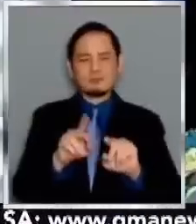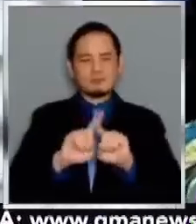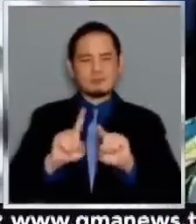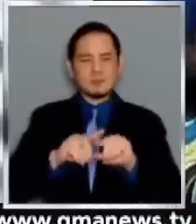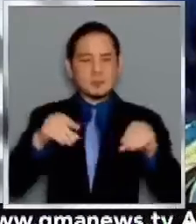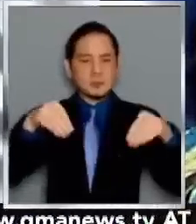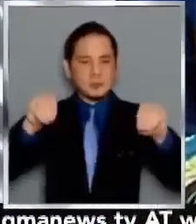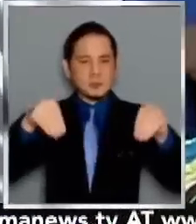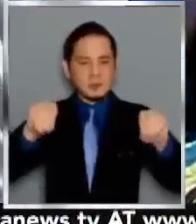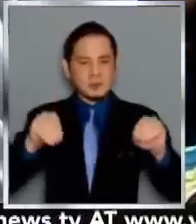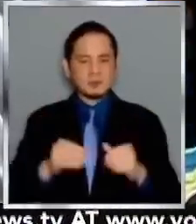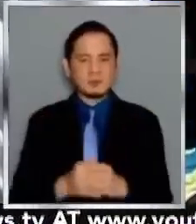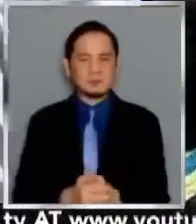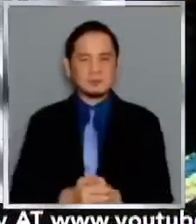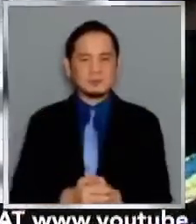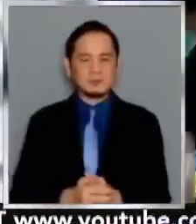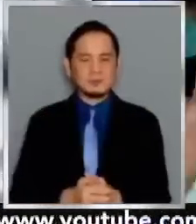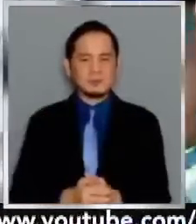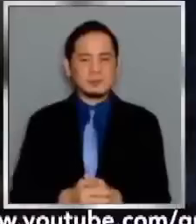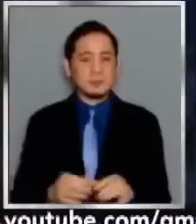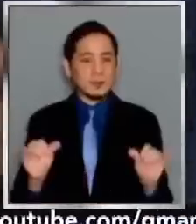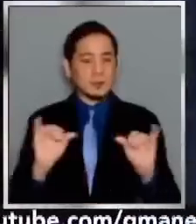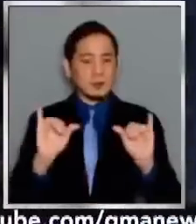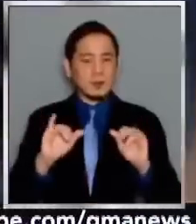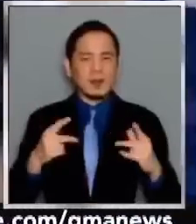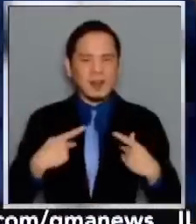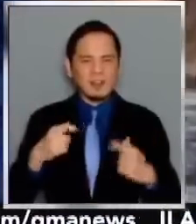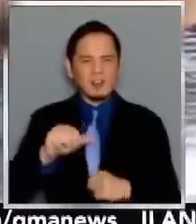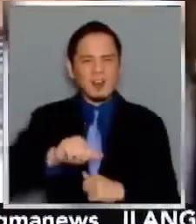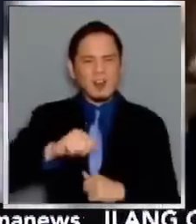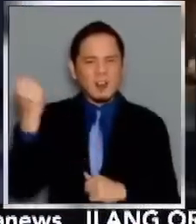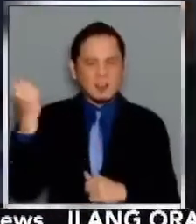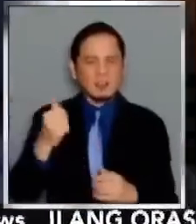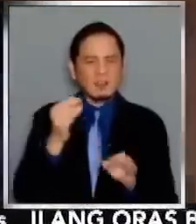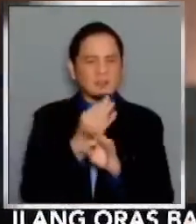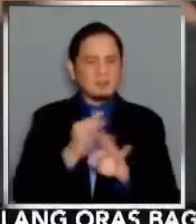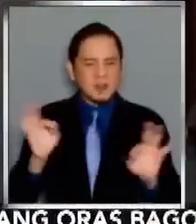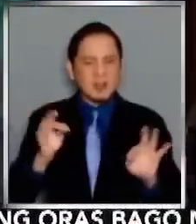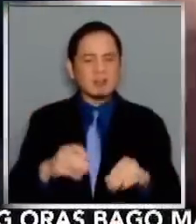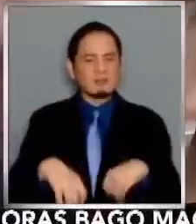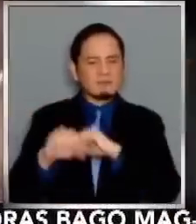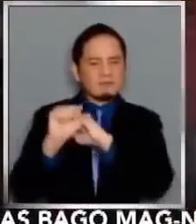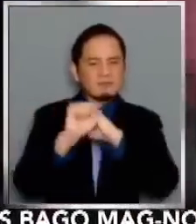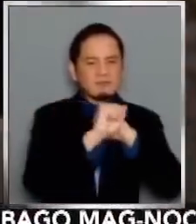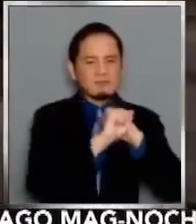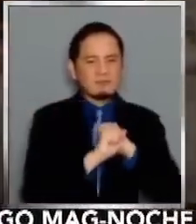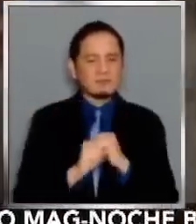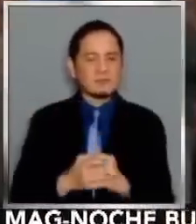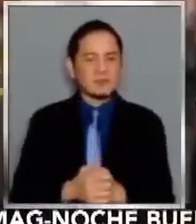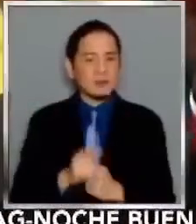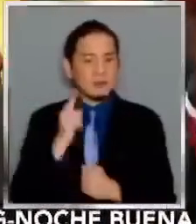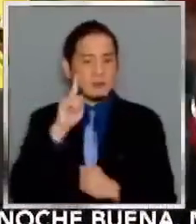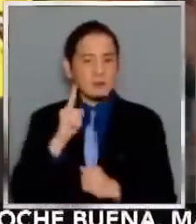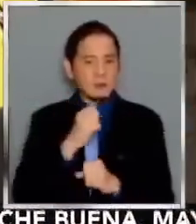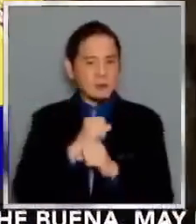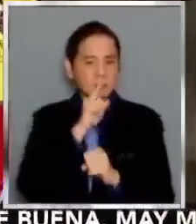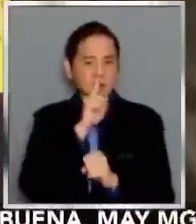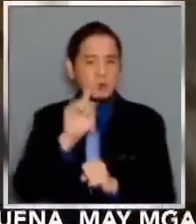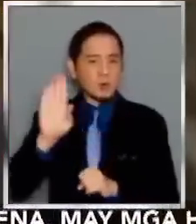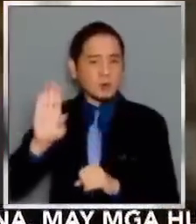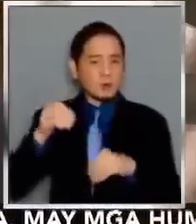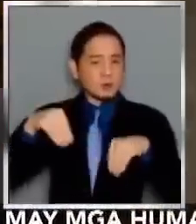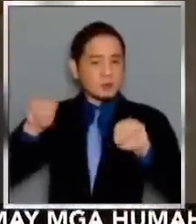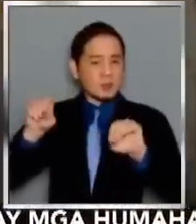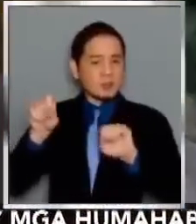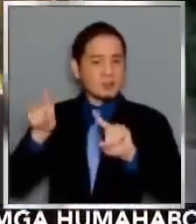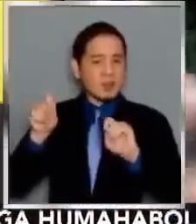araw. Ang iba, may mga gimmick at freebies pa para lang makaubos ng paninda. Sasamahan mo rin lang kuwela.